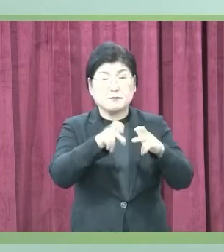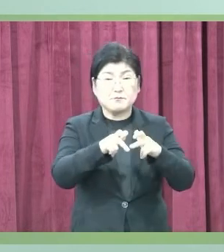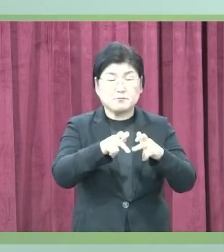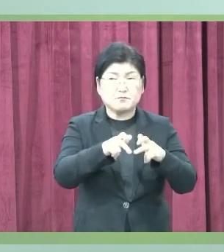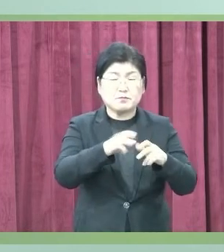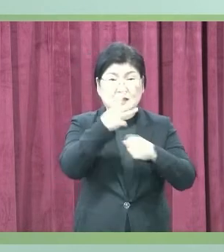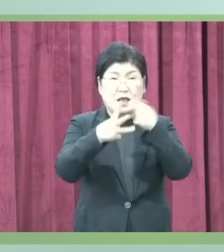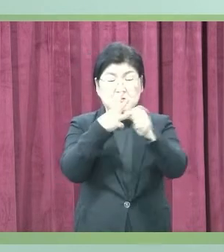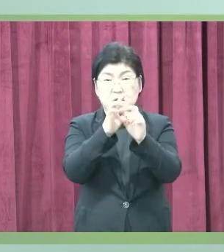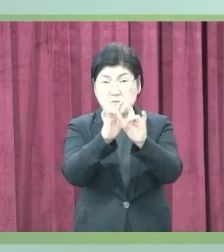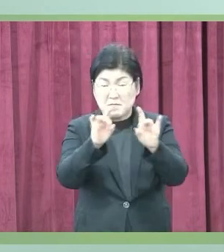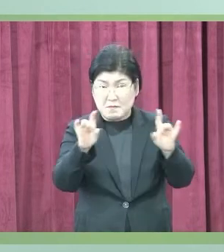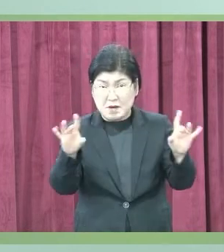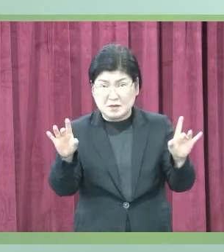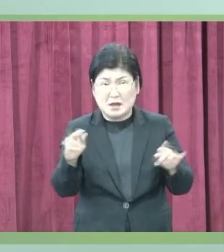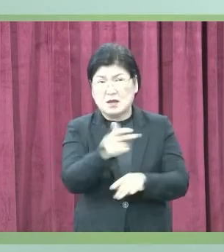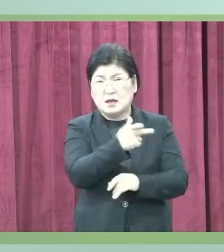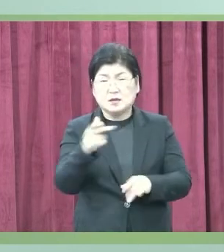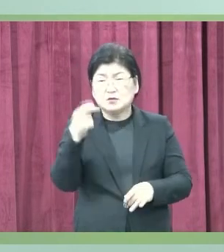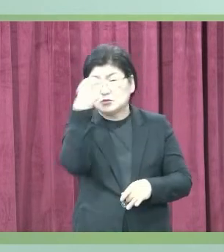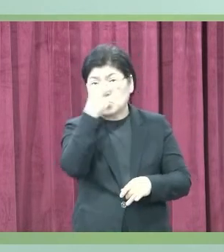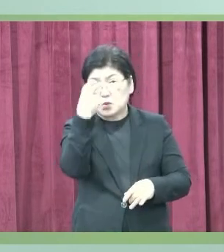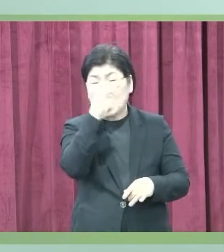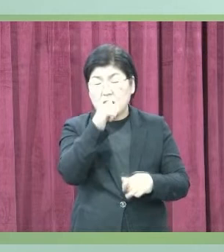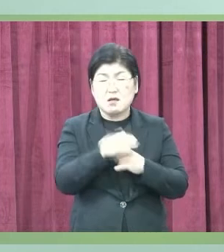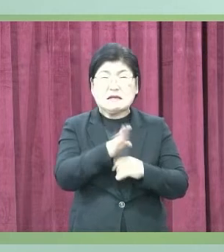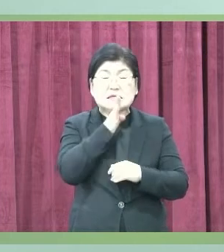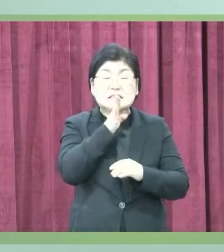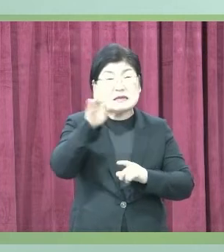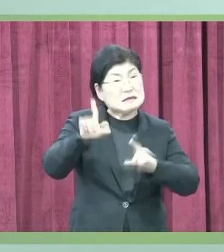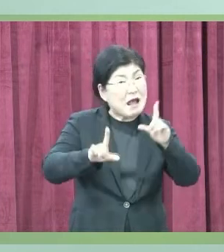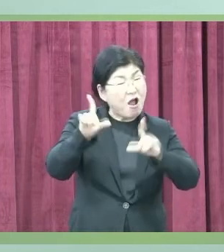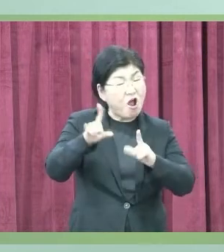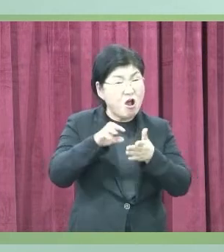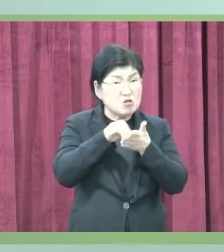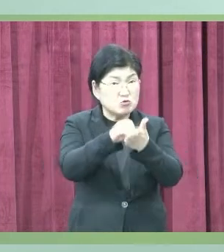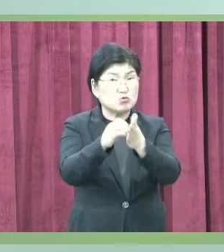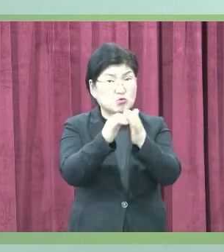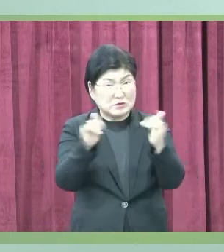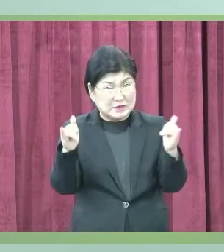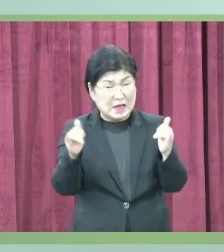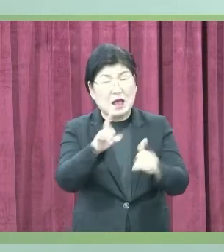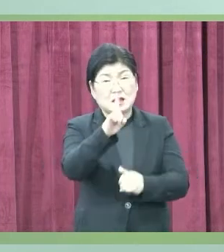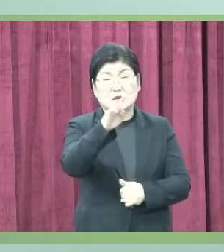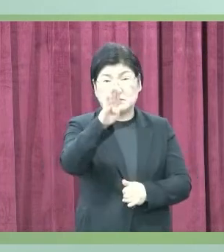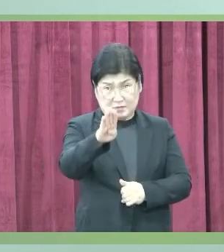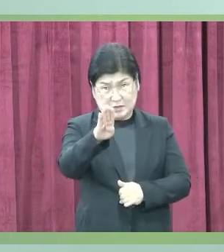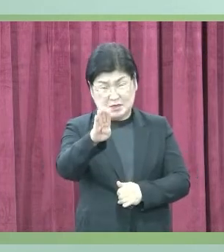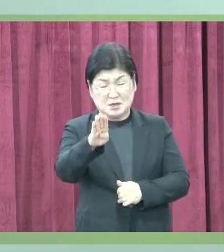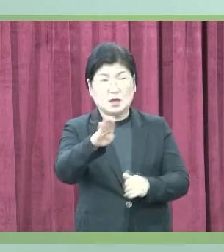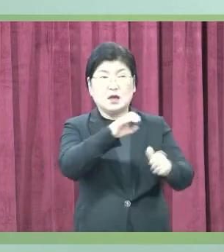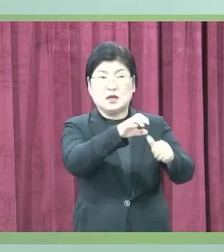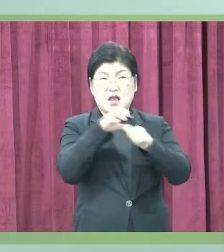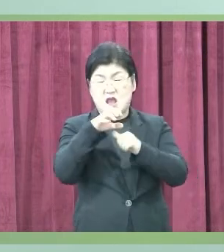3년마다 이루어지는 대규모의 조사입니다. 실태조사는 등록장애인 DB를 모집단으로 했고